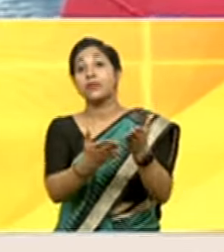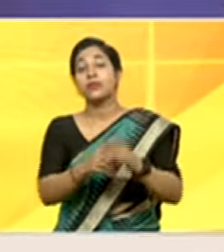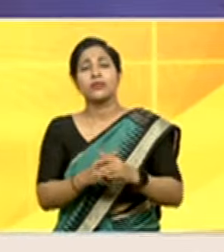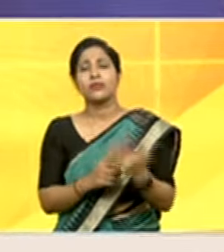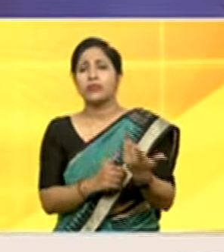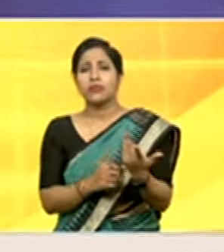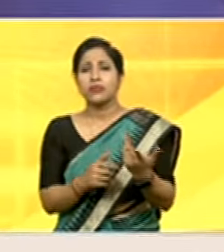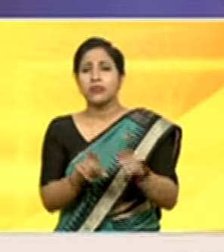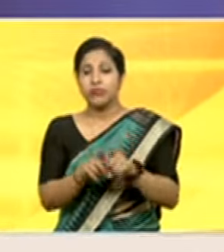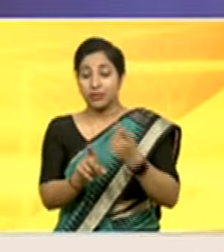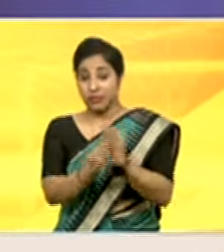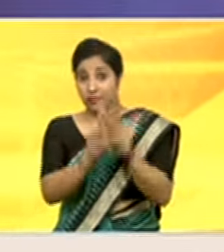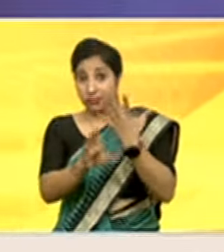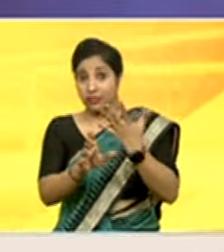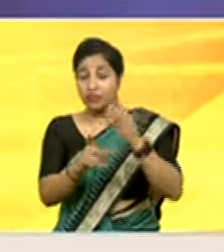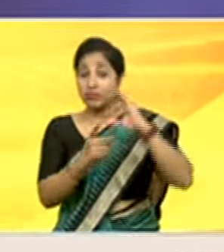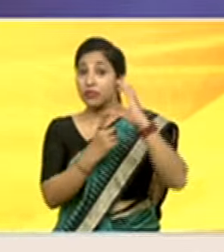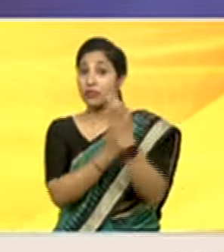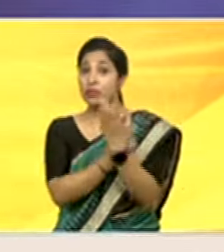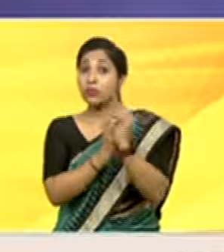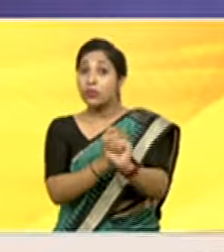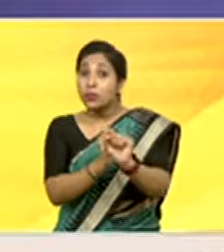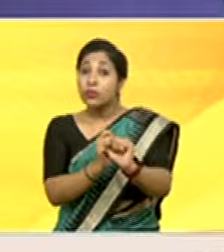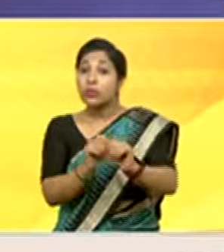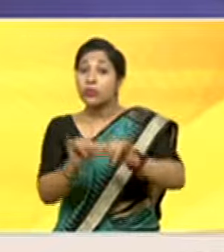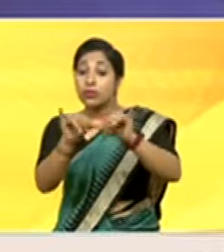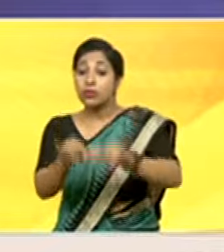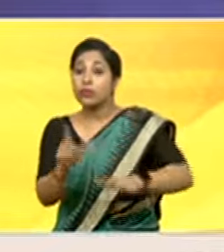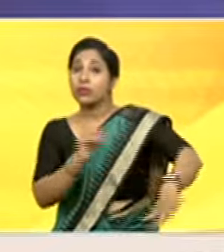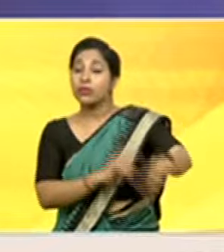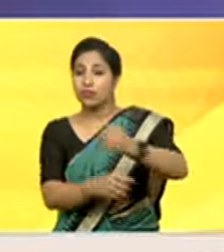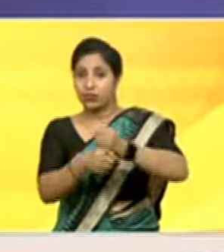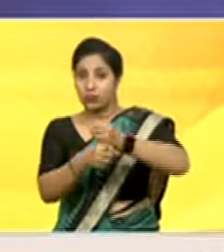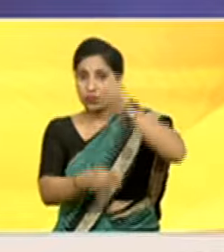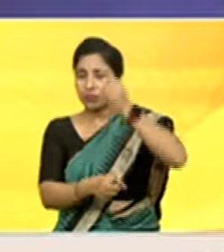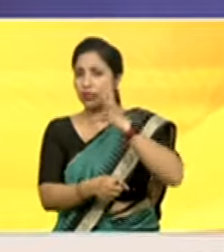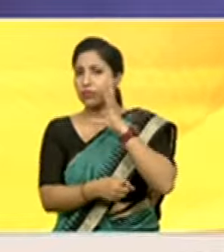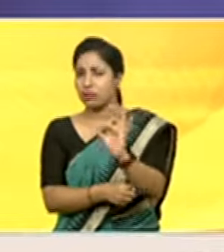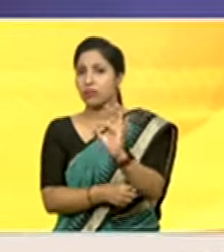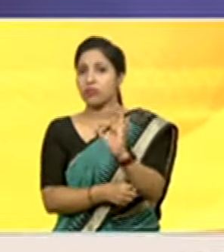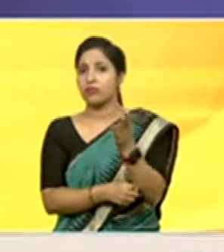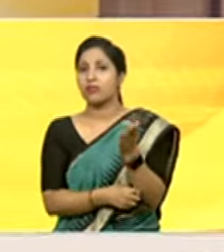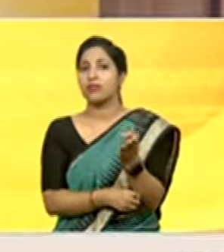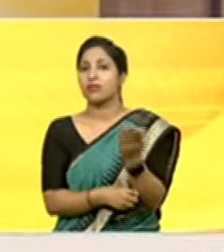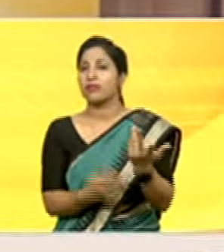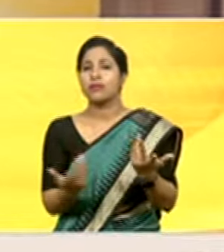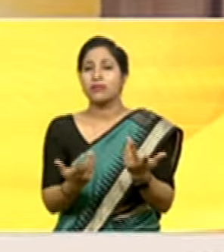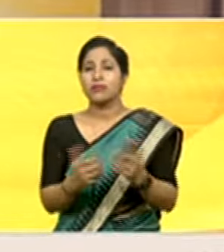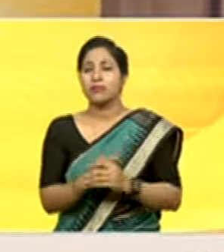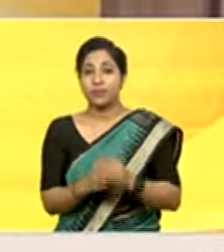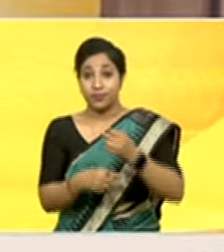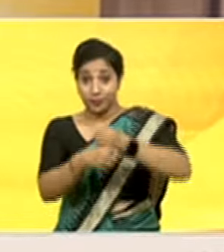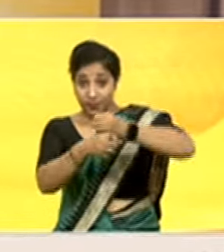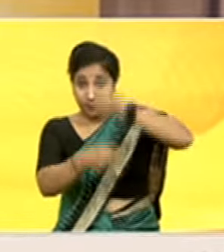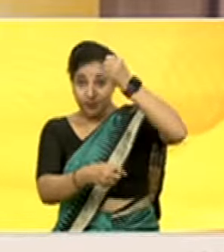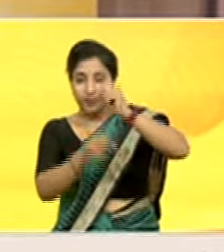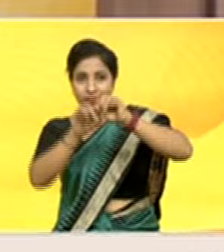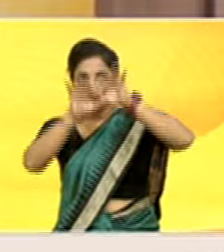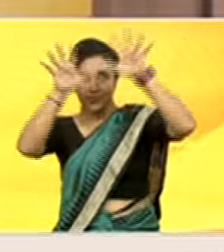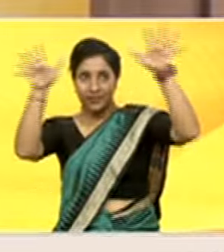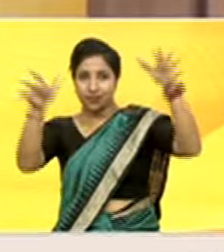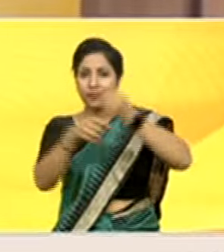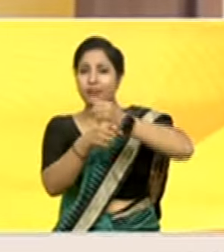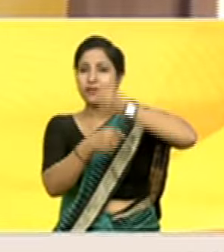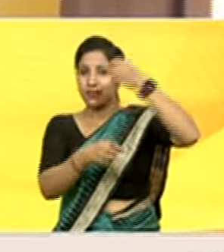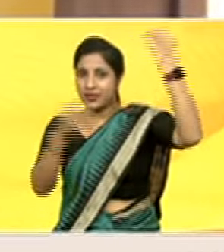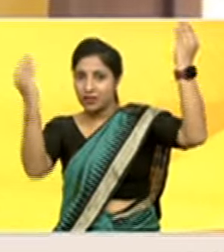केरला की संस्कृति में चातों का विशेश महत्व है चाते वहाँ